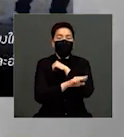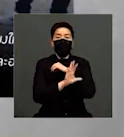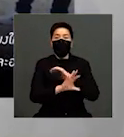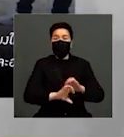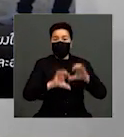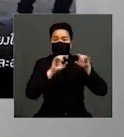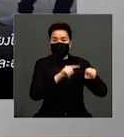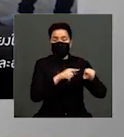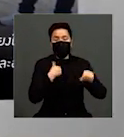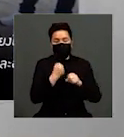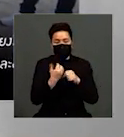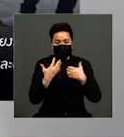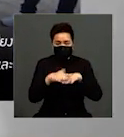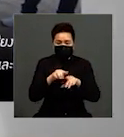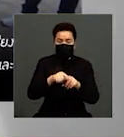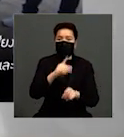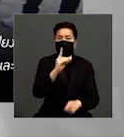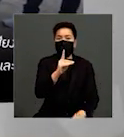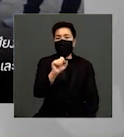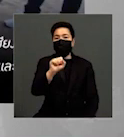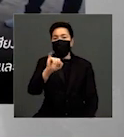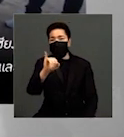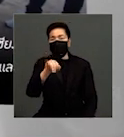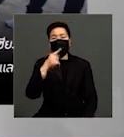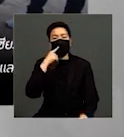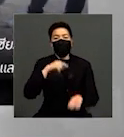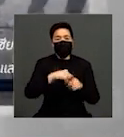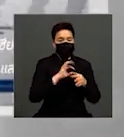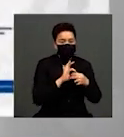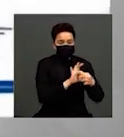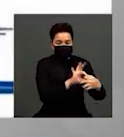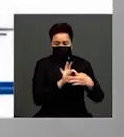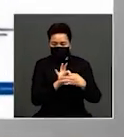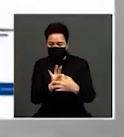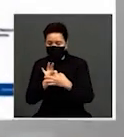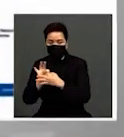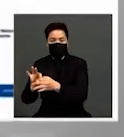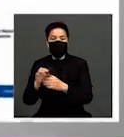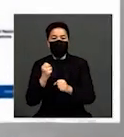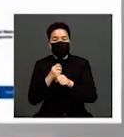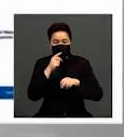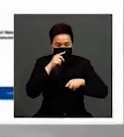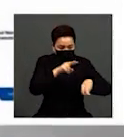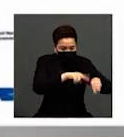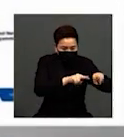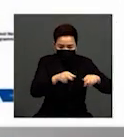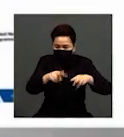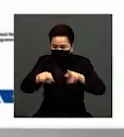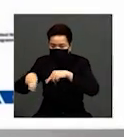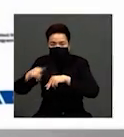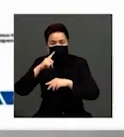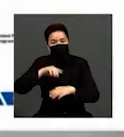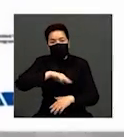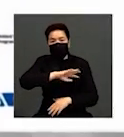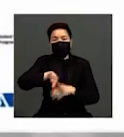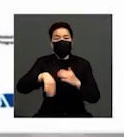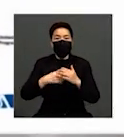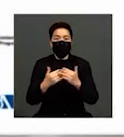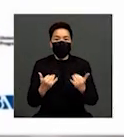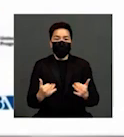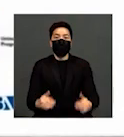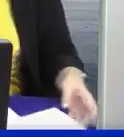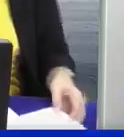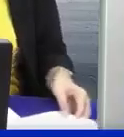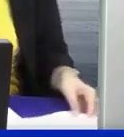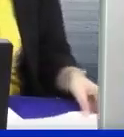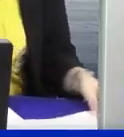ฉะนั้นในจังหวัดต่างๆเราสามารถที่จะเคลื่อนที่ได้รวดเร็วมากนะครับวันนี้มีการแจ้งข้อมูลเข้ามา CDC ส่งต่อไปยังจังหวัดที่เกี่ยว